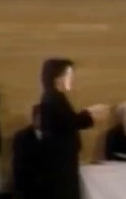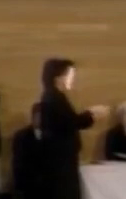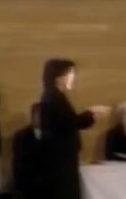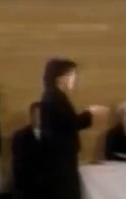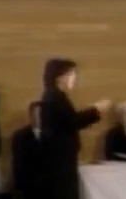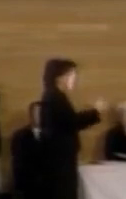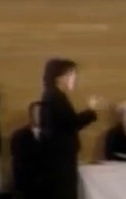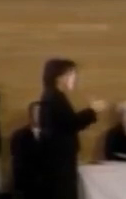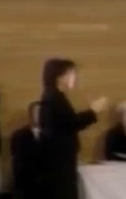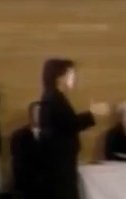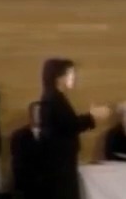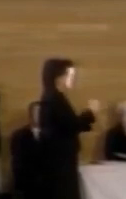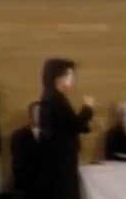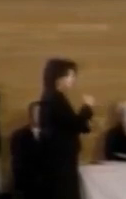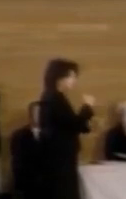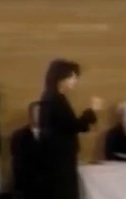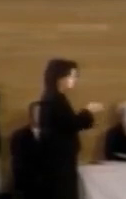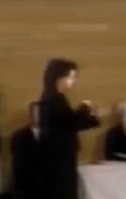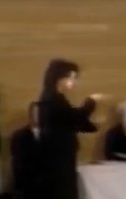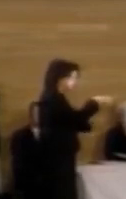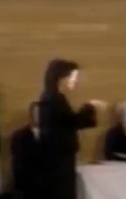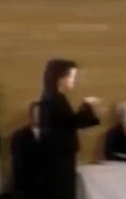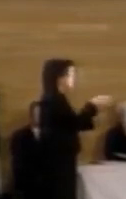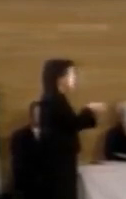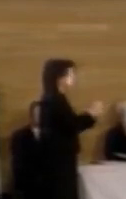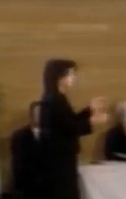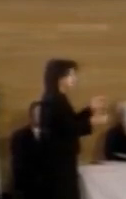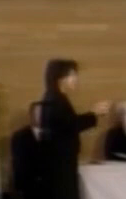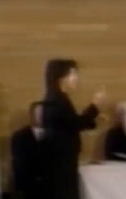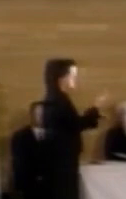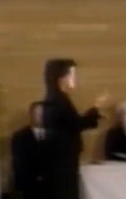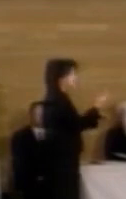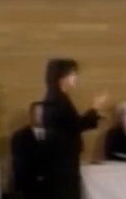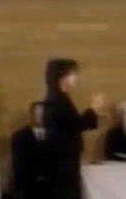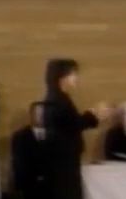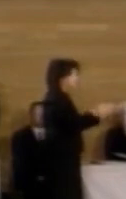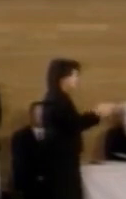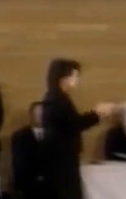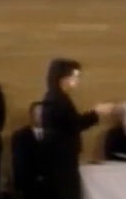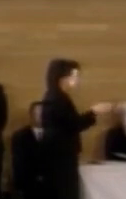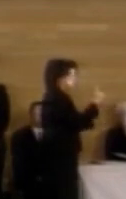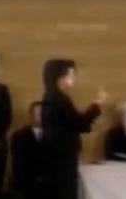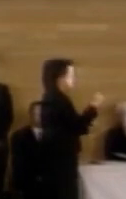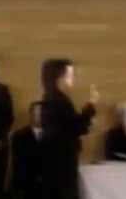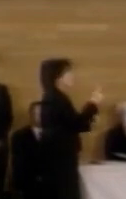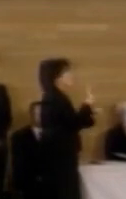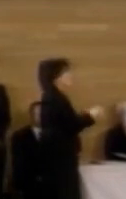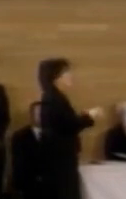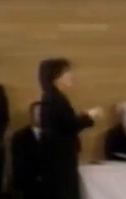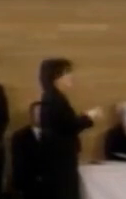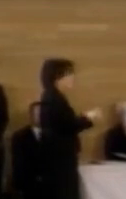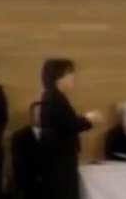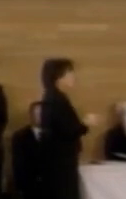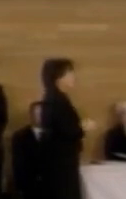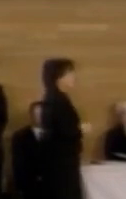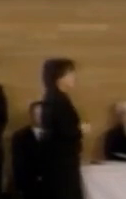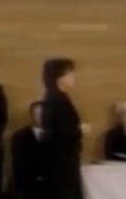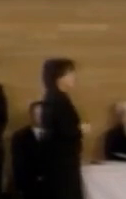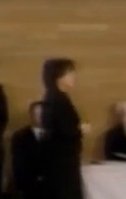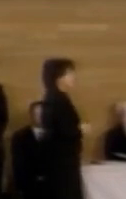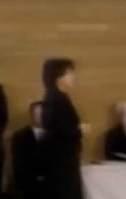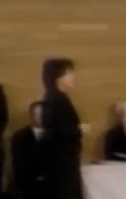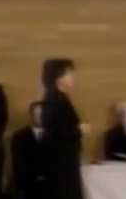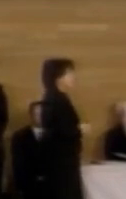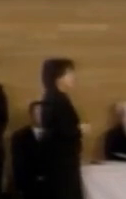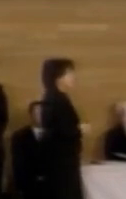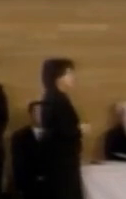した東日本大震災の発生から11年の歳月が流れました。